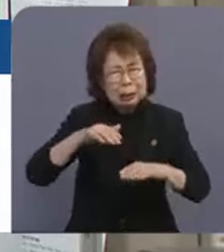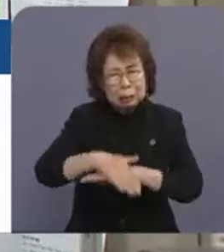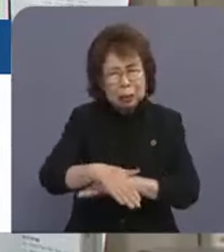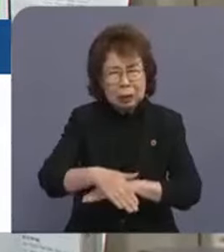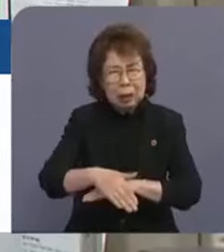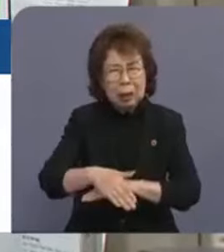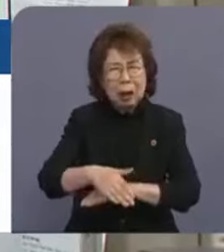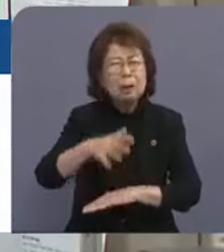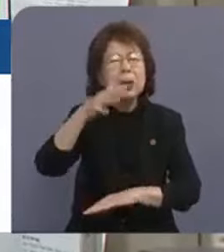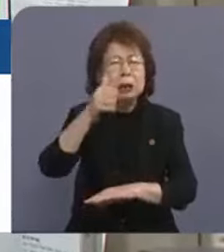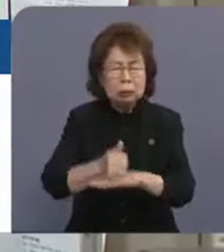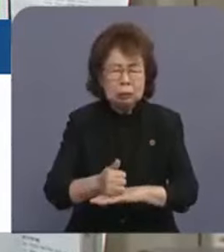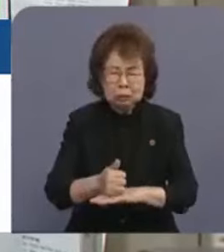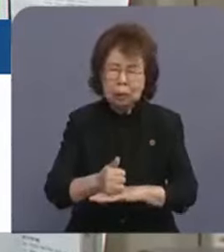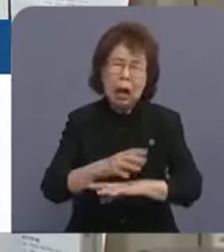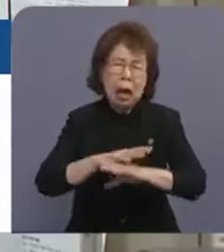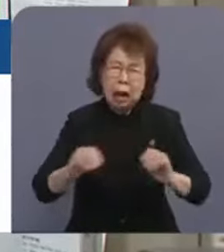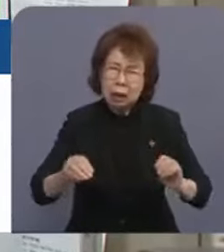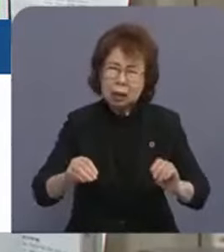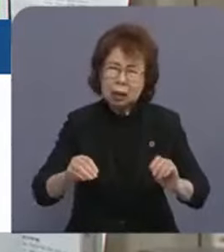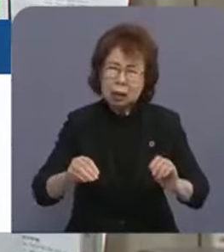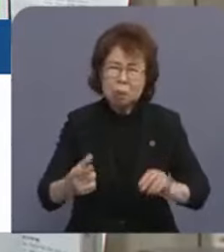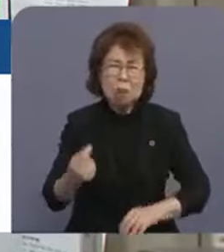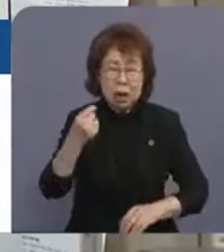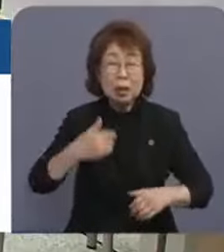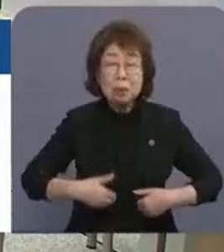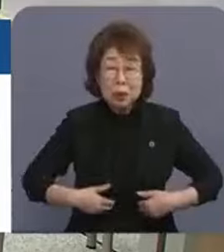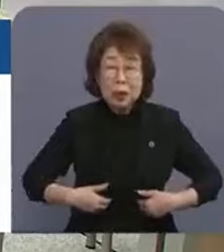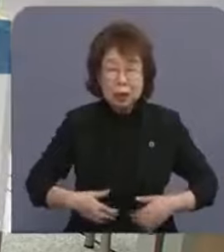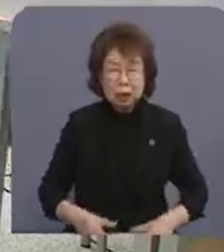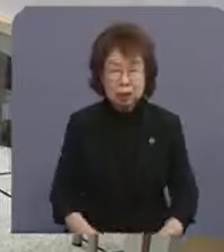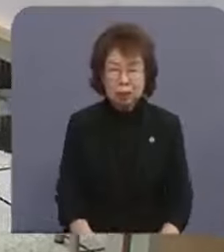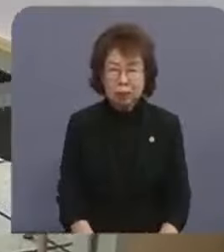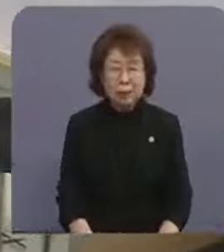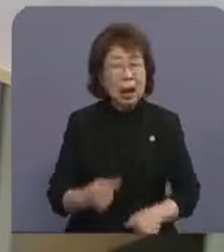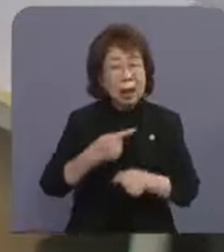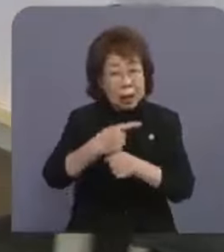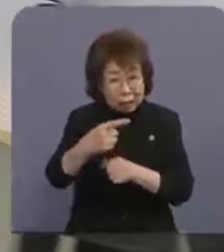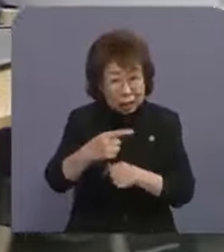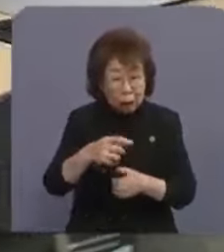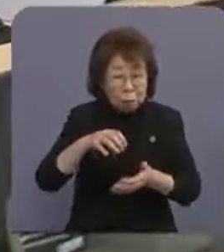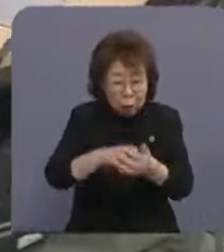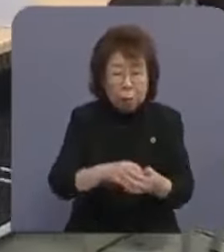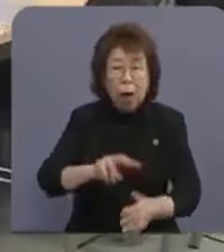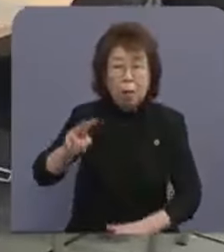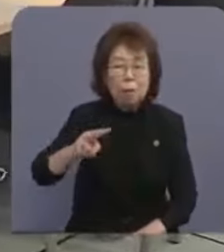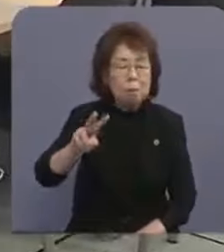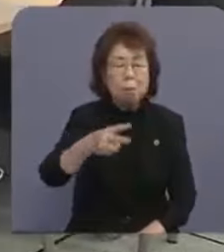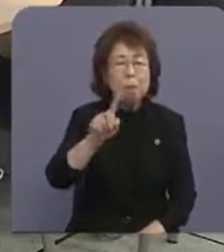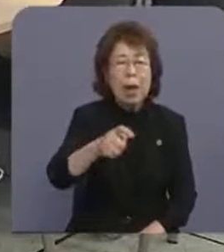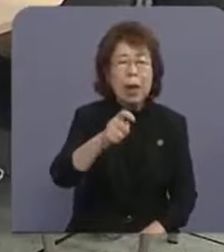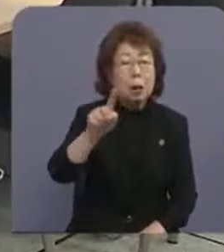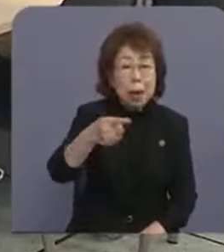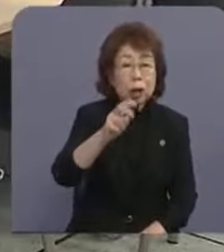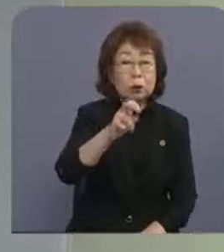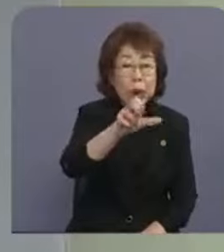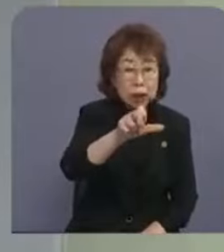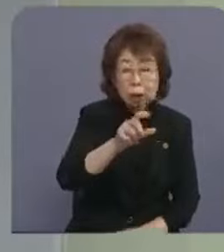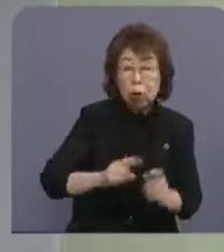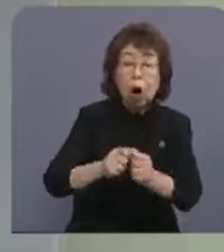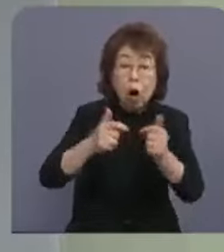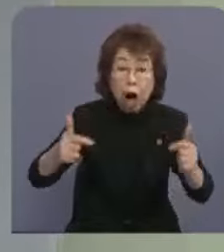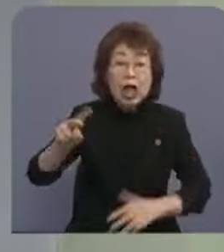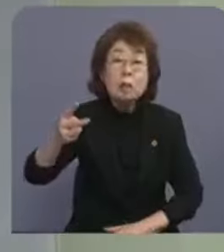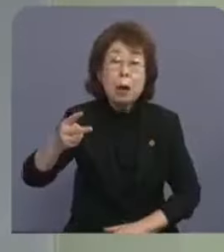거라서 결국은 사태 해결이 빨리 돼야 되죠. 내년 정원이 125명에서 200명으로 늘어나는